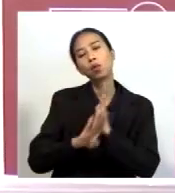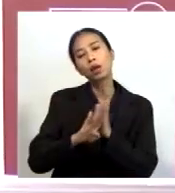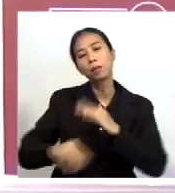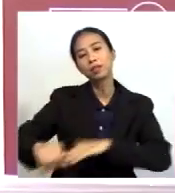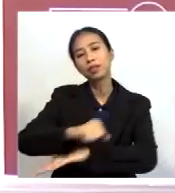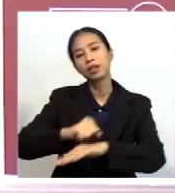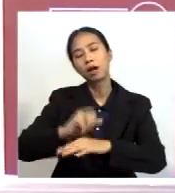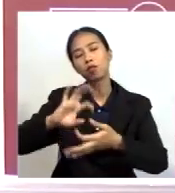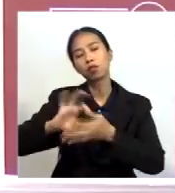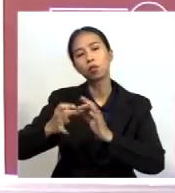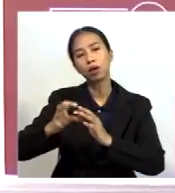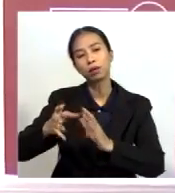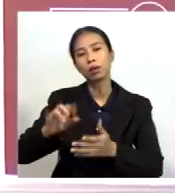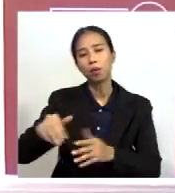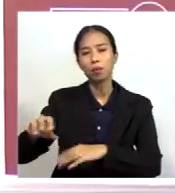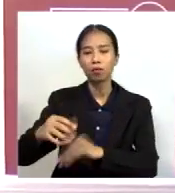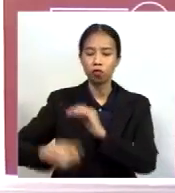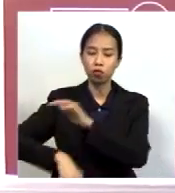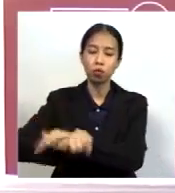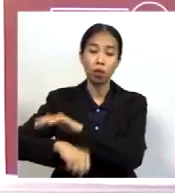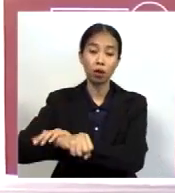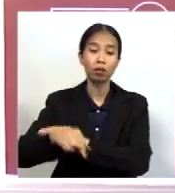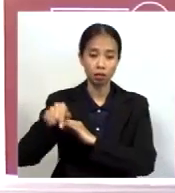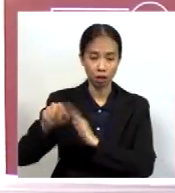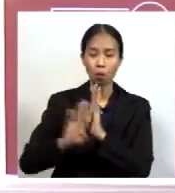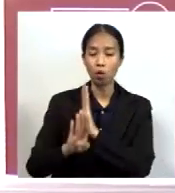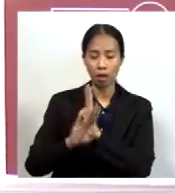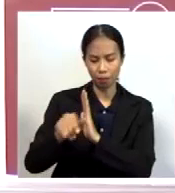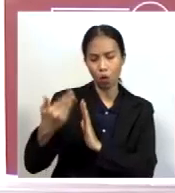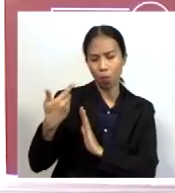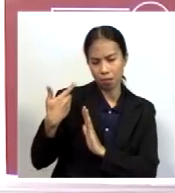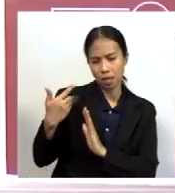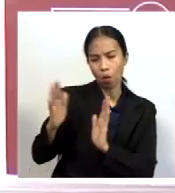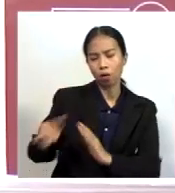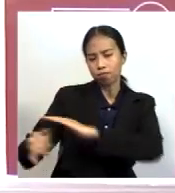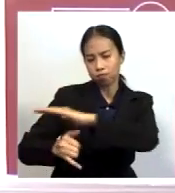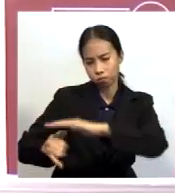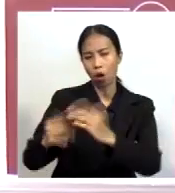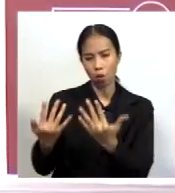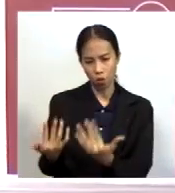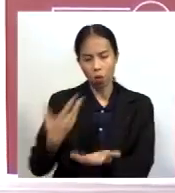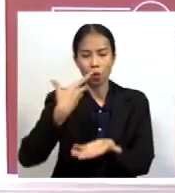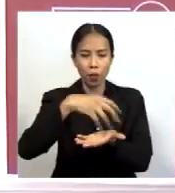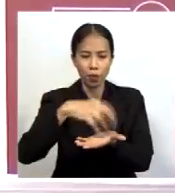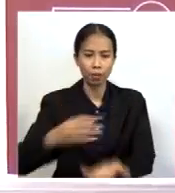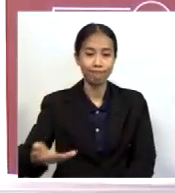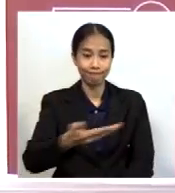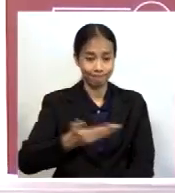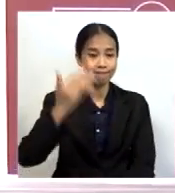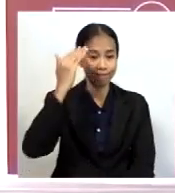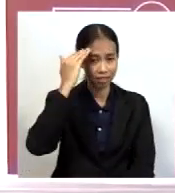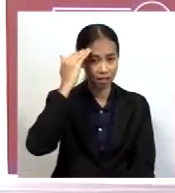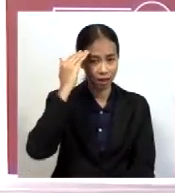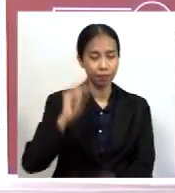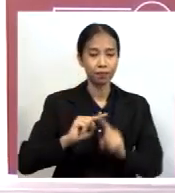อยรับนะครับซึ่งตรงนี้ความคืบหน้าต่อไปก็จะนำมาแจ้งให้สื่อมวลชนทราบเป็นระยะนะครับแต่ยื